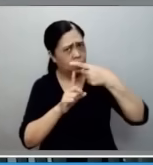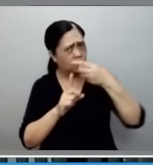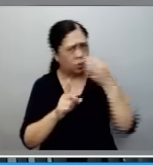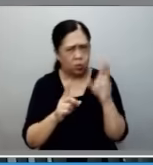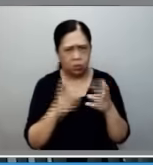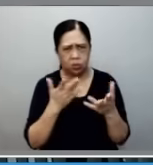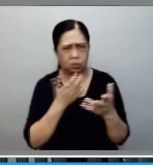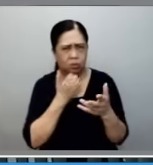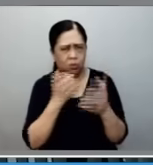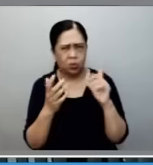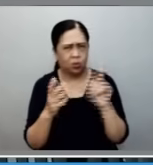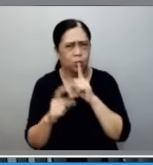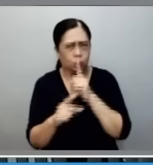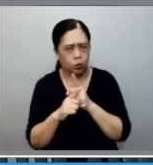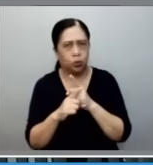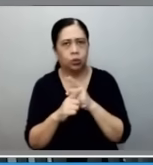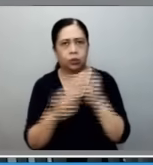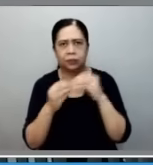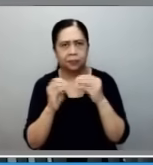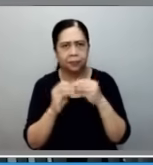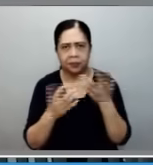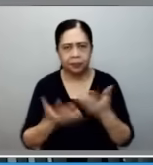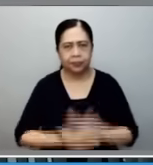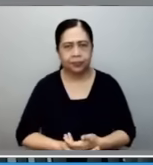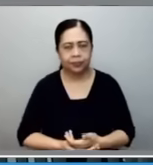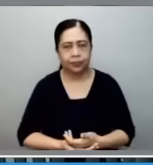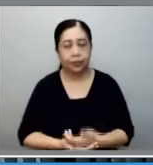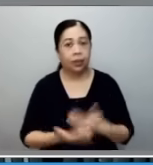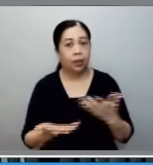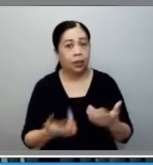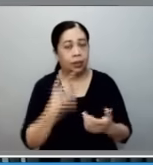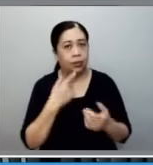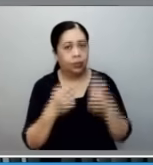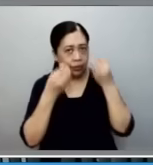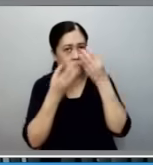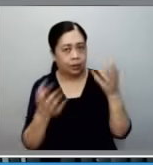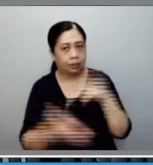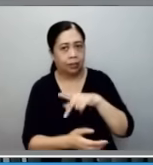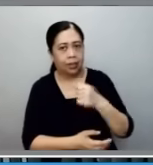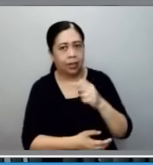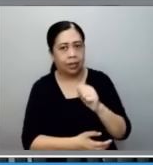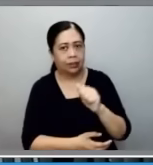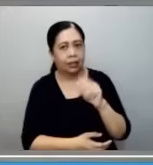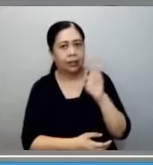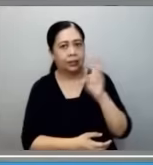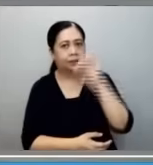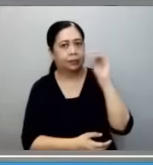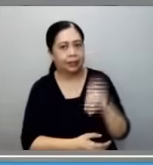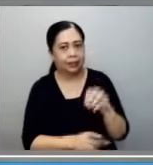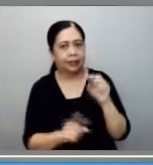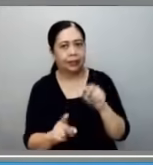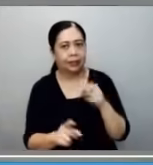po talaga yung numerong yun? Well, Sir Rafi, yung pinahayag po na PAGASA na 60%, yan po ay